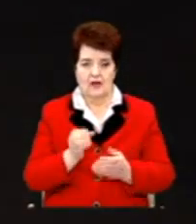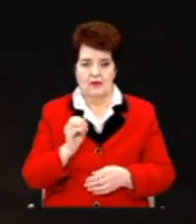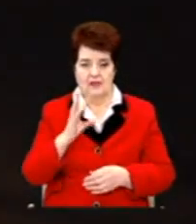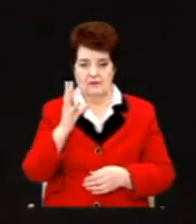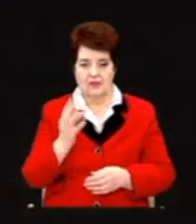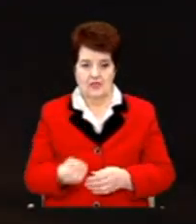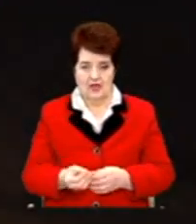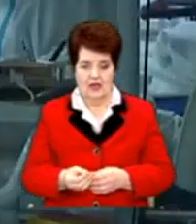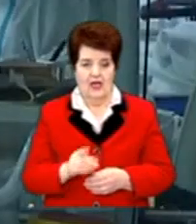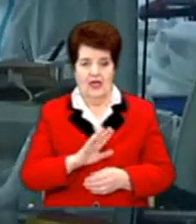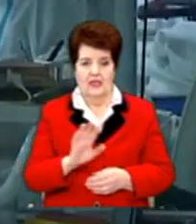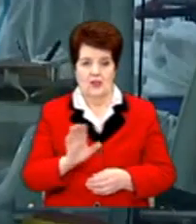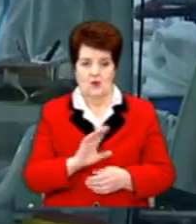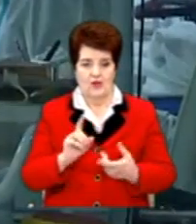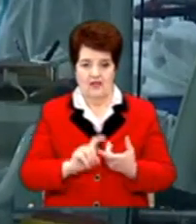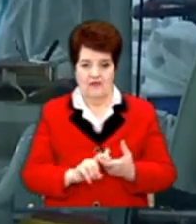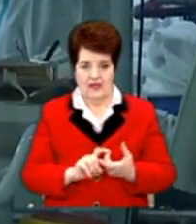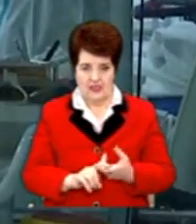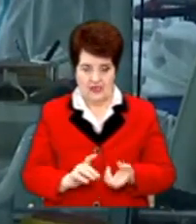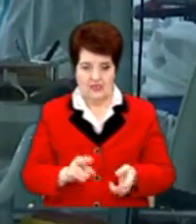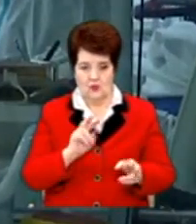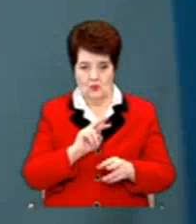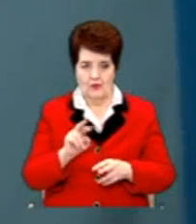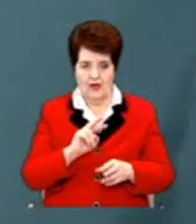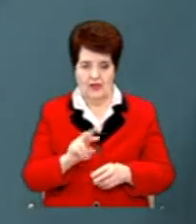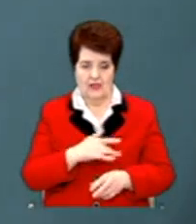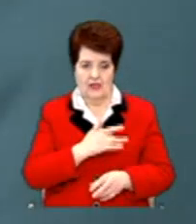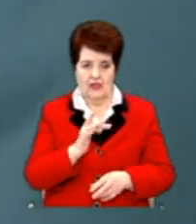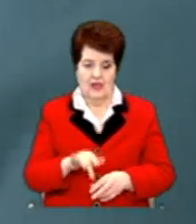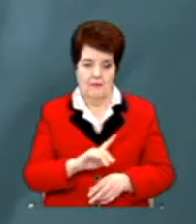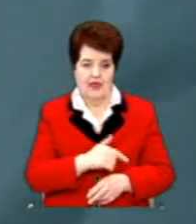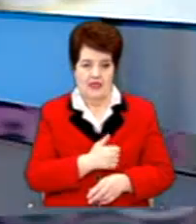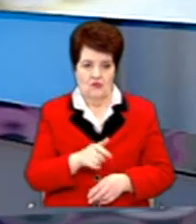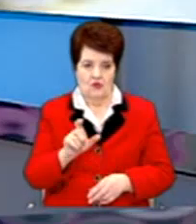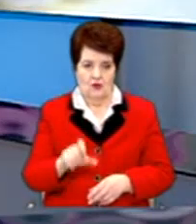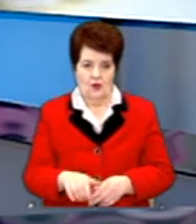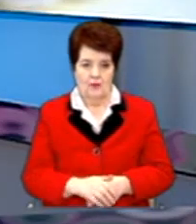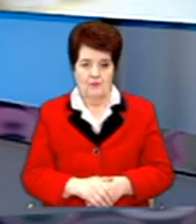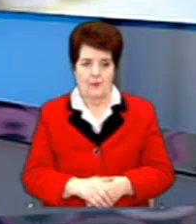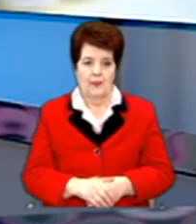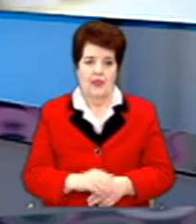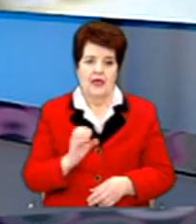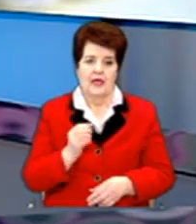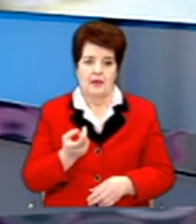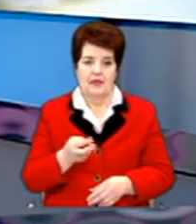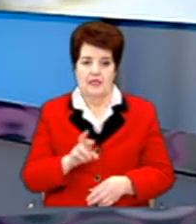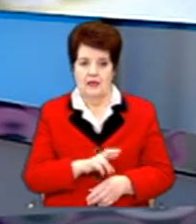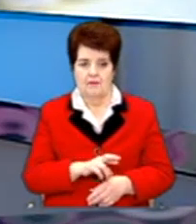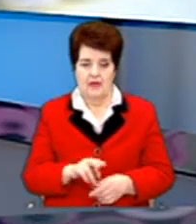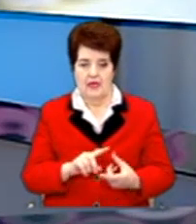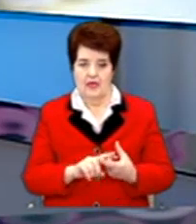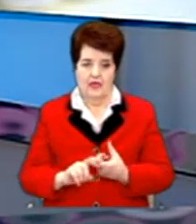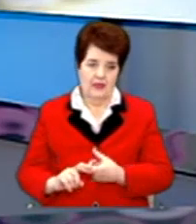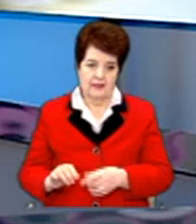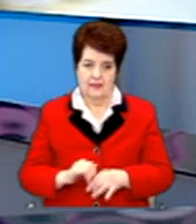14 zile. El nu este infectat și e sub supravegherea strictă a medicilor. Epidemia de coronavirus continuă să